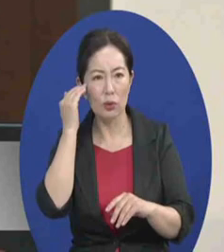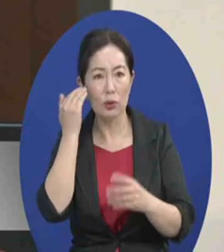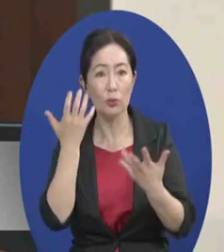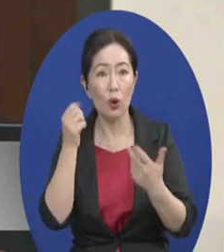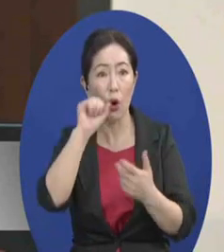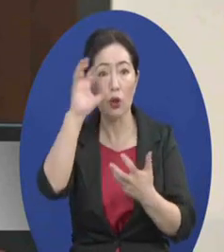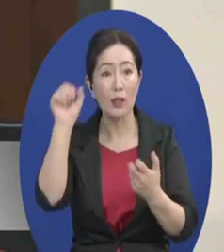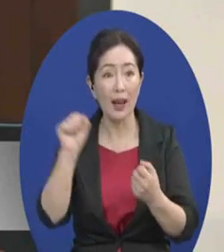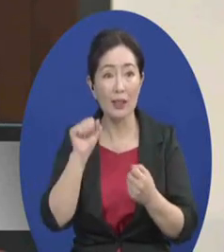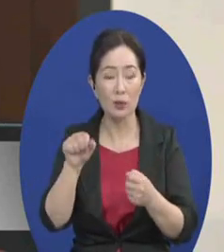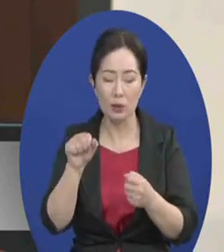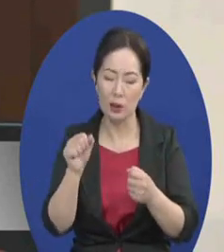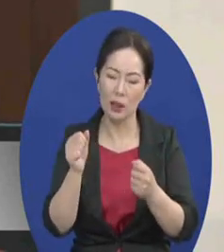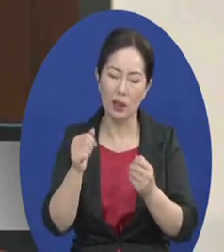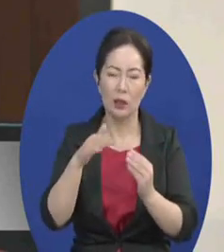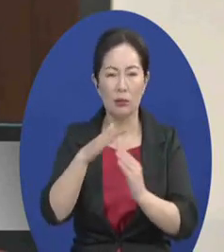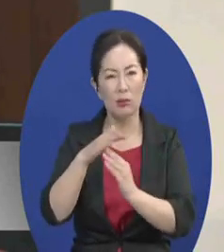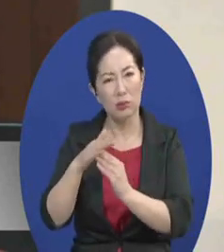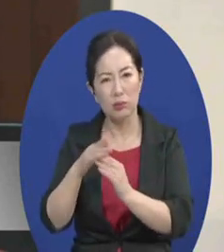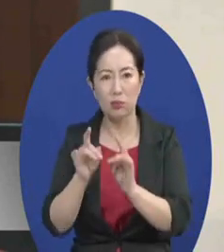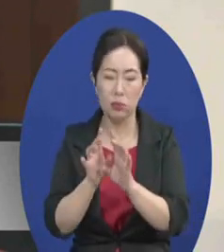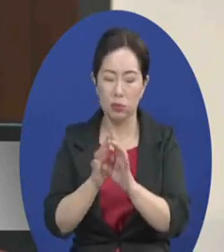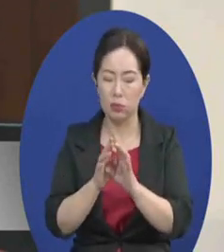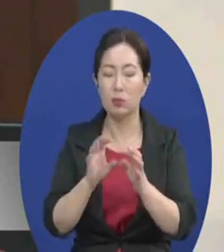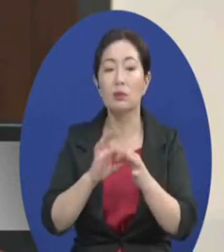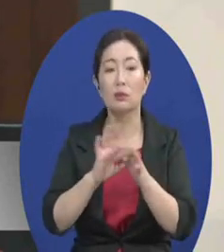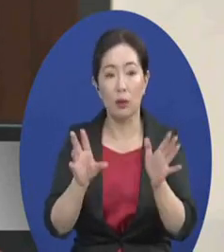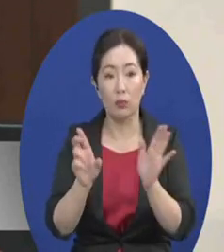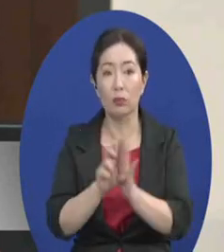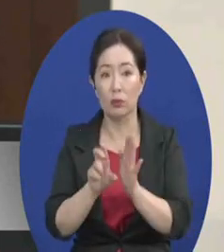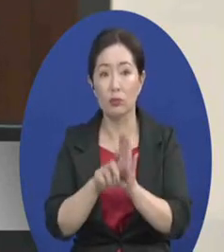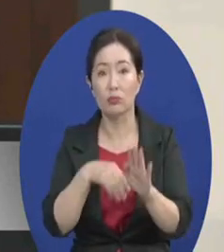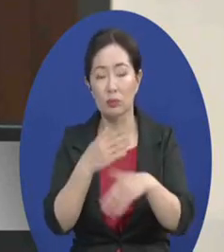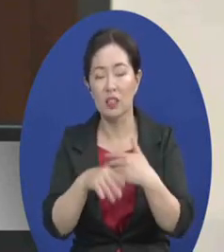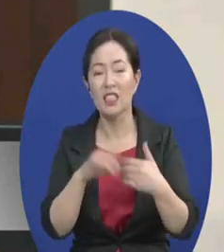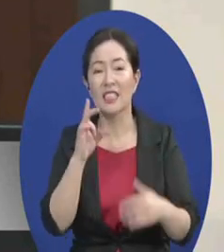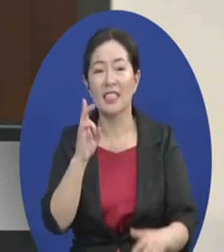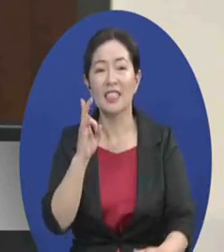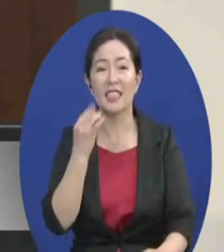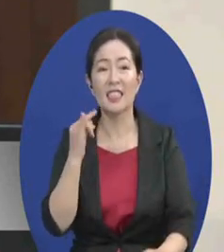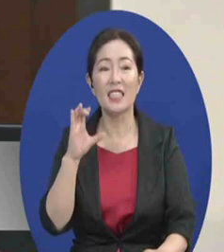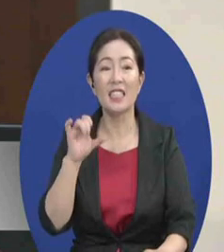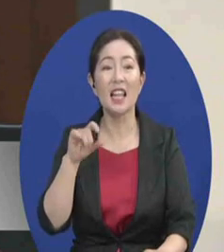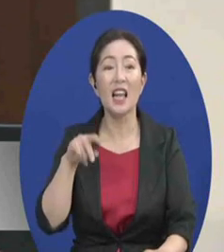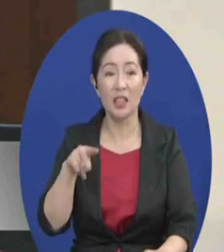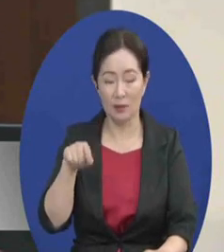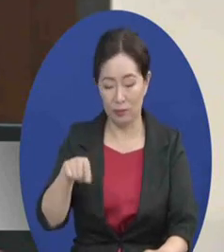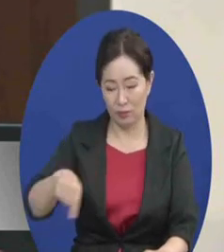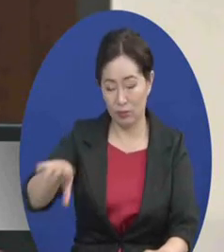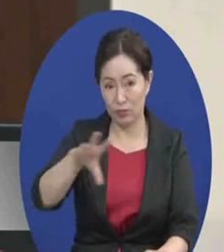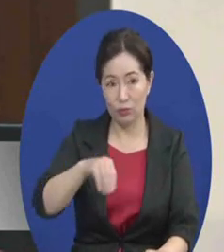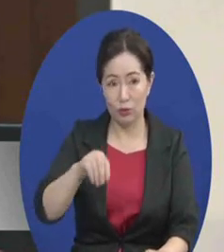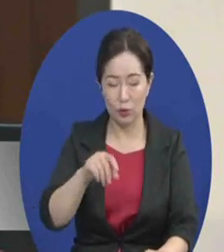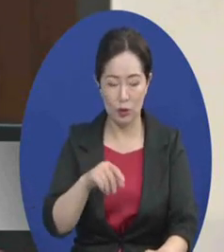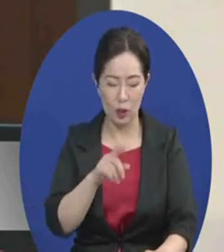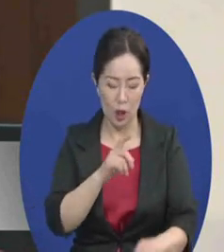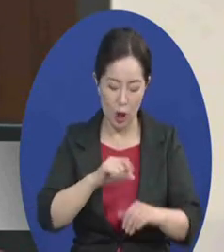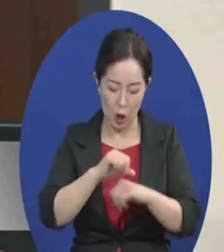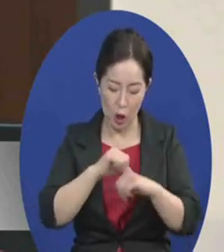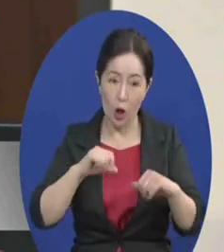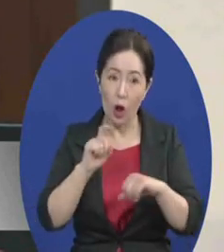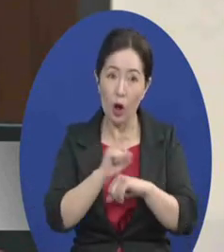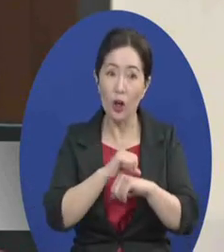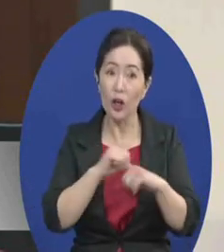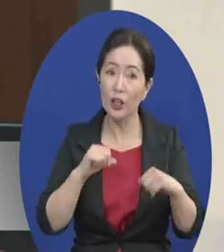асуудлын одоо төгжээ зангилаа бол одоо тайлагдах ийм одоо боломж олцоо нийслэлчүүдэд мөн одоо дугаар хорооны иргэд